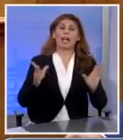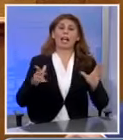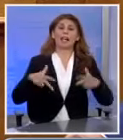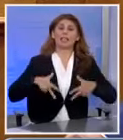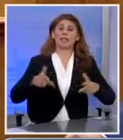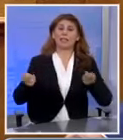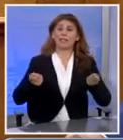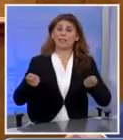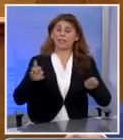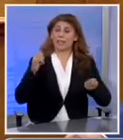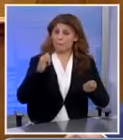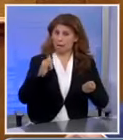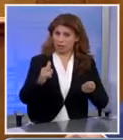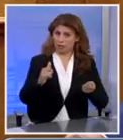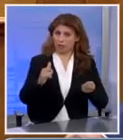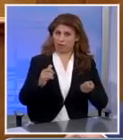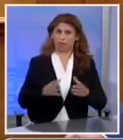πάντα,